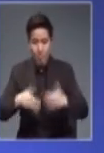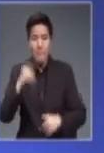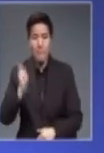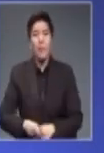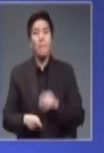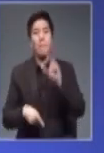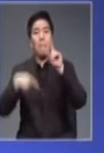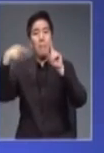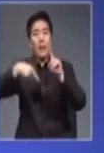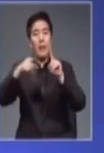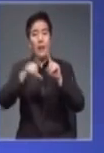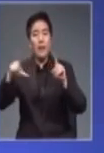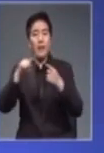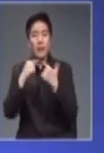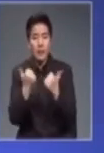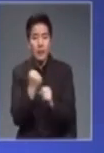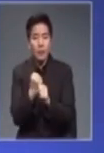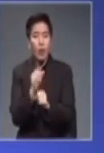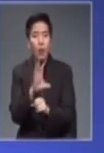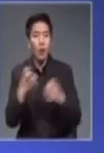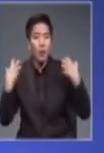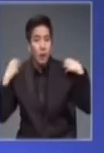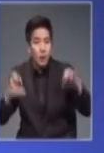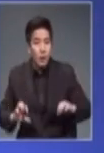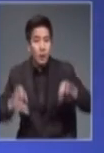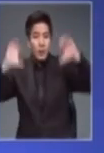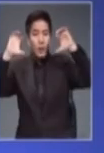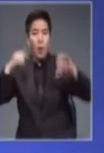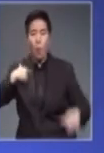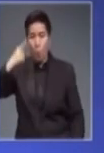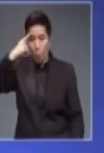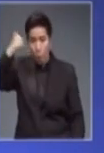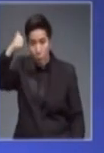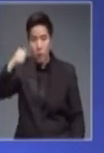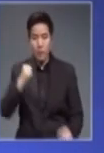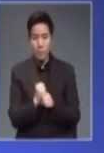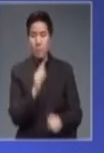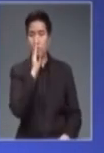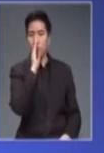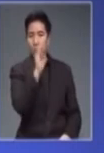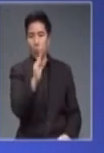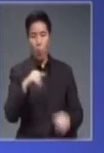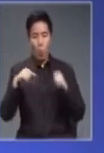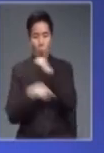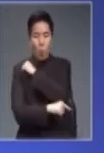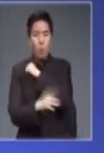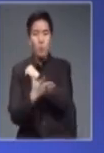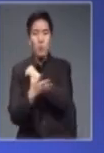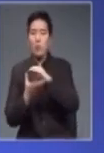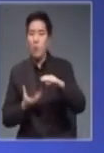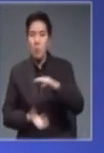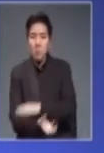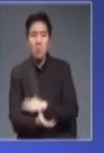เป็นฐานเสียงโดยไม่ได้มุ่งหวังให้ประชาชนเข้มแข็งช่วยตัวเองได้นะครับวันหน้าก็คงต้องพึ่งพารัฐหรือฝ่ายการเมืองเ